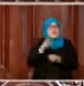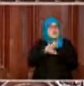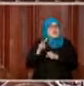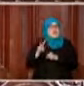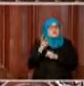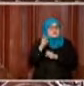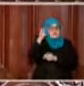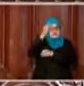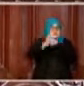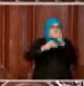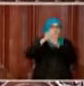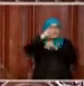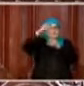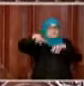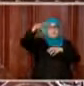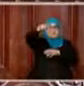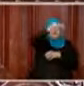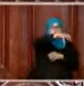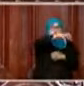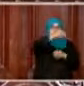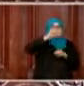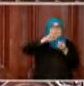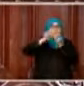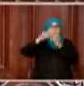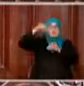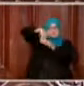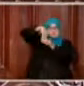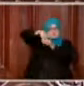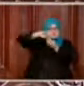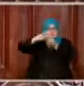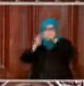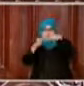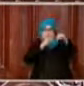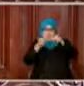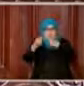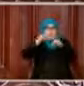والمجتمعات من تآكلها من الداخل.